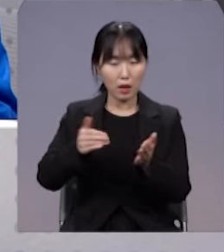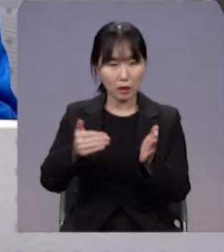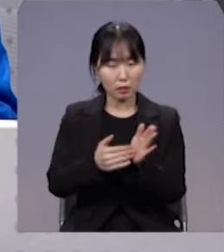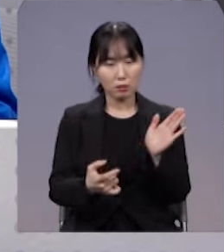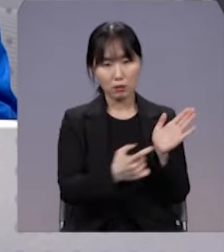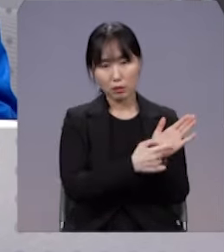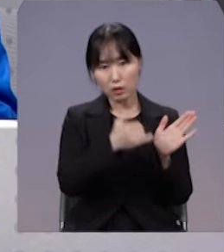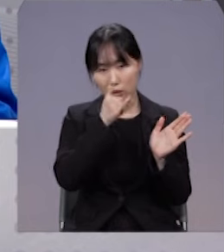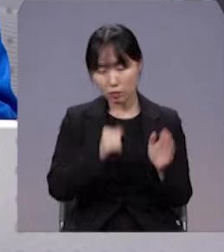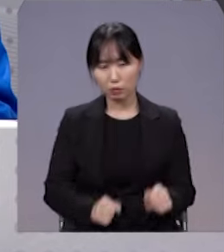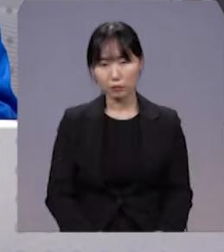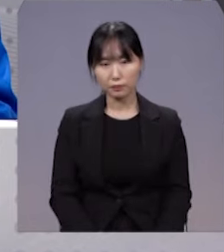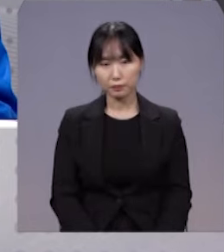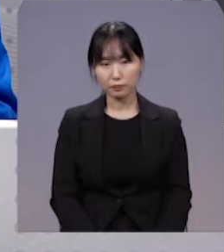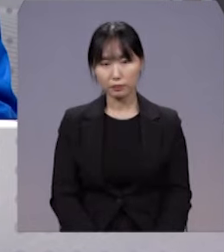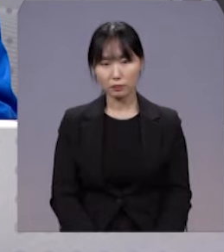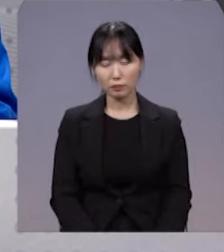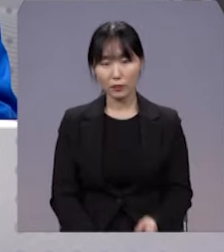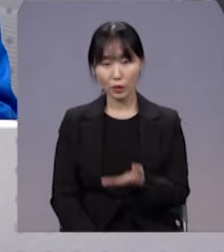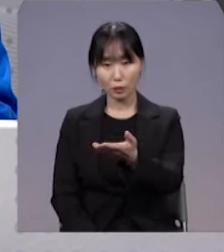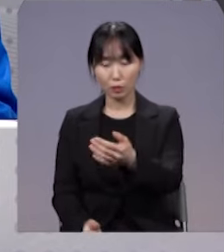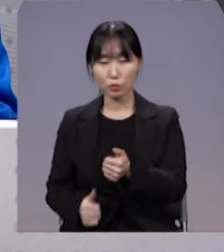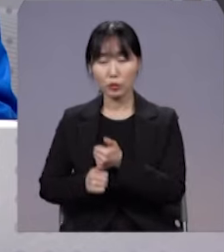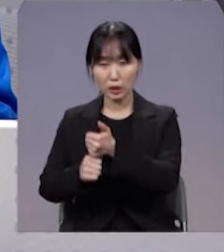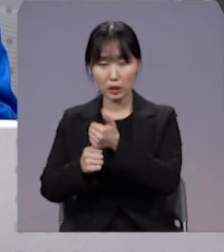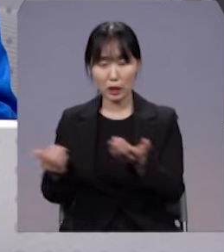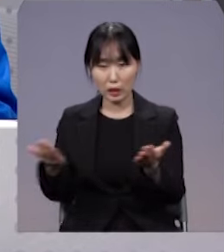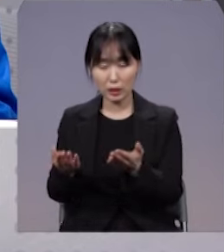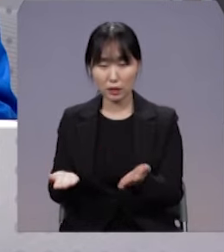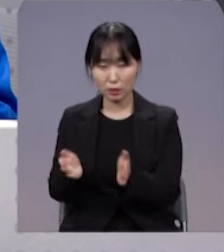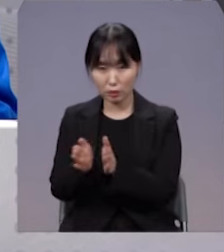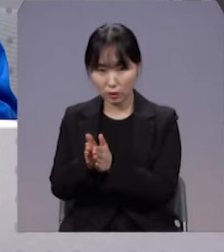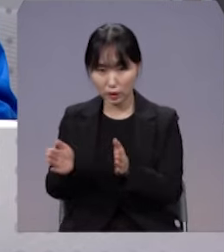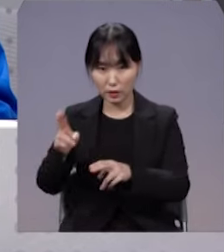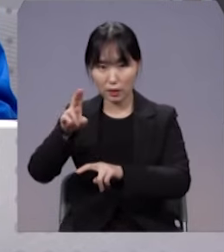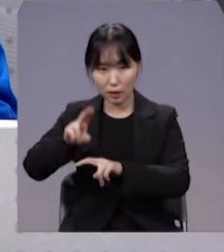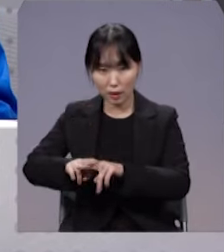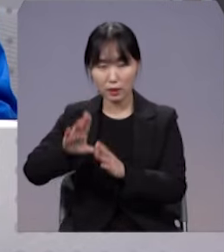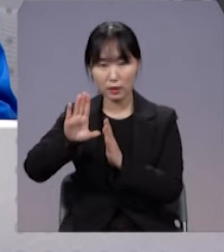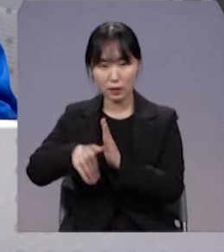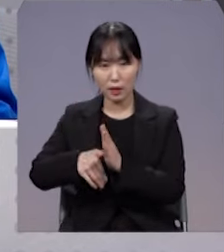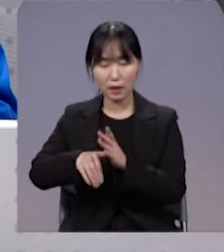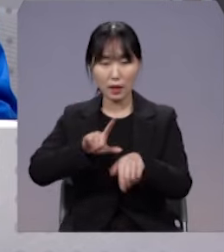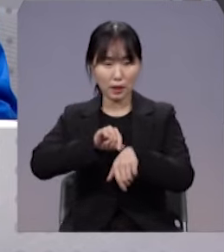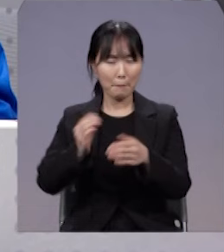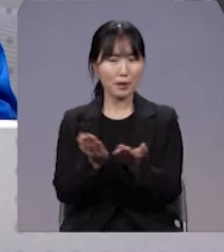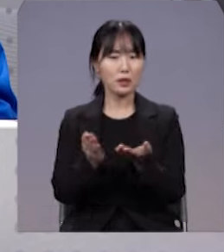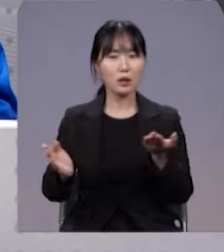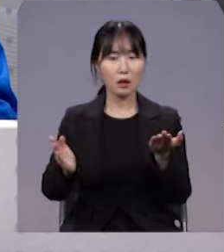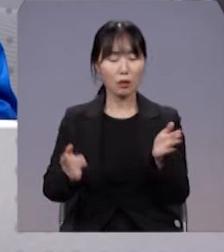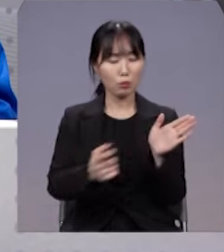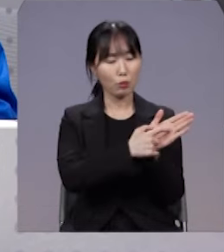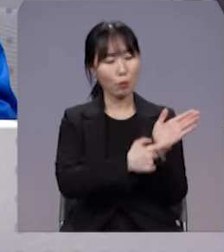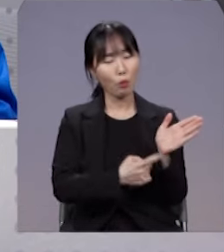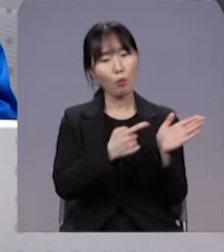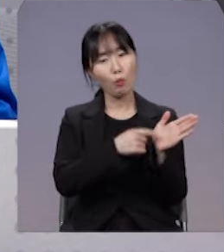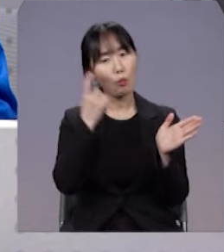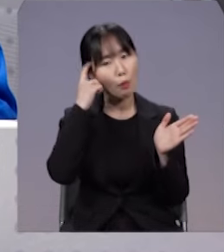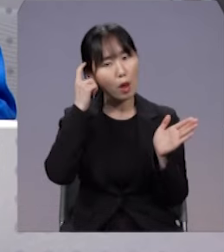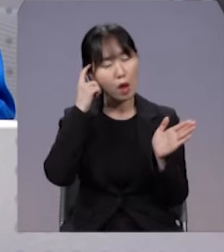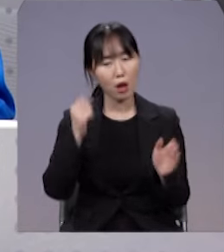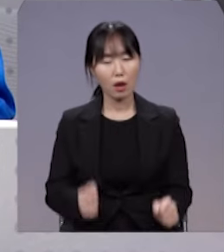착공했고 또 타임 머신을 타 하셨습니까 정부 부시장 때 하셨다고 선거 공부에 이렇게 했는데 이거 기가